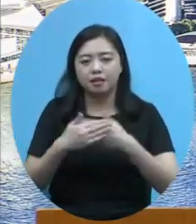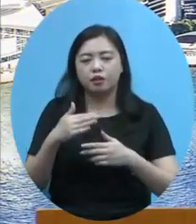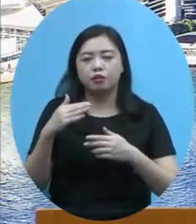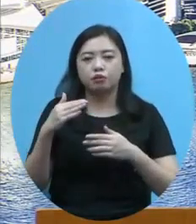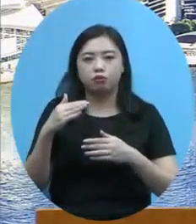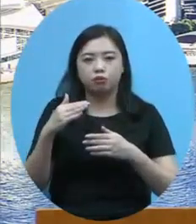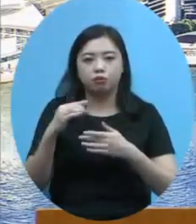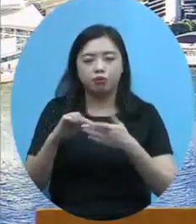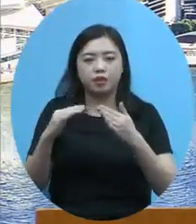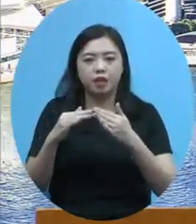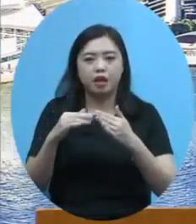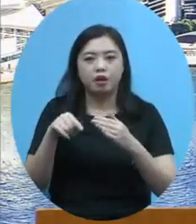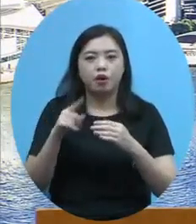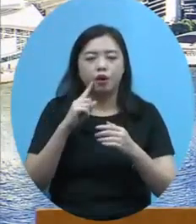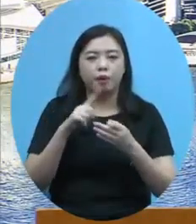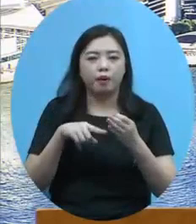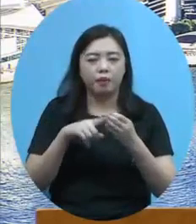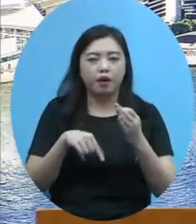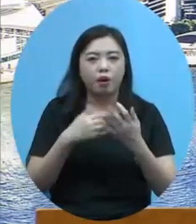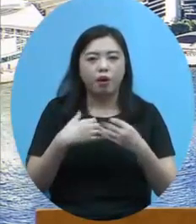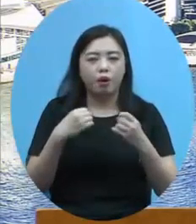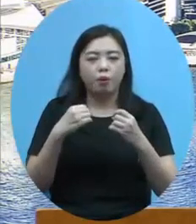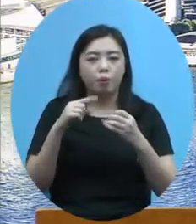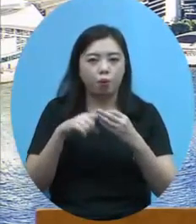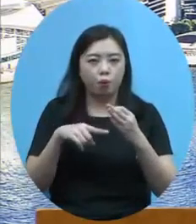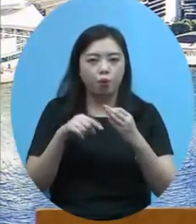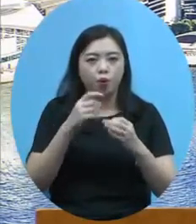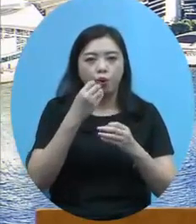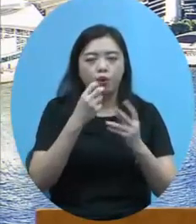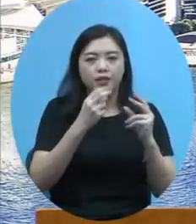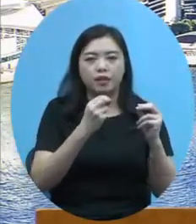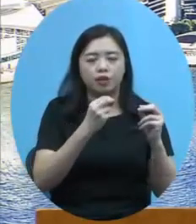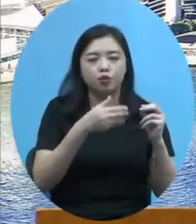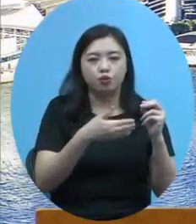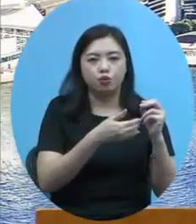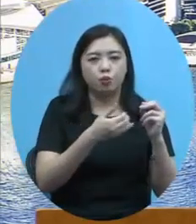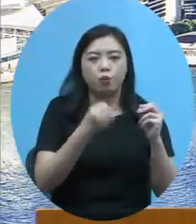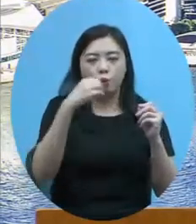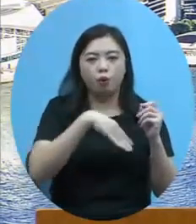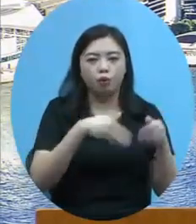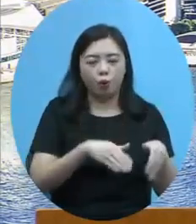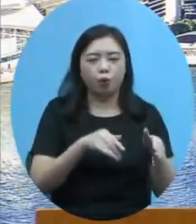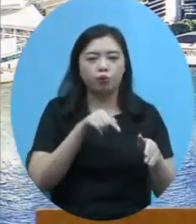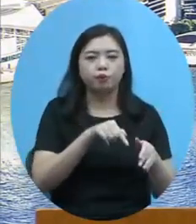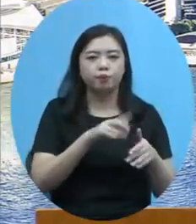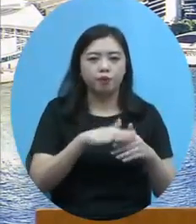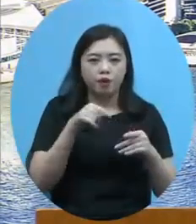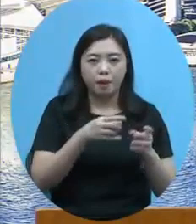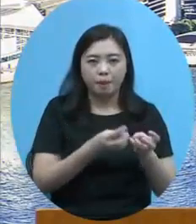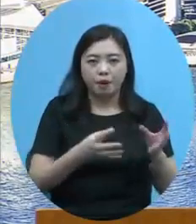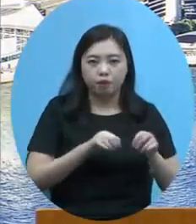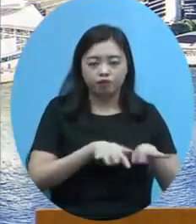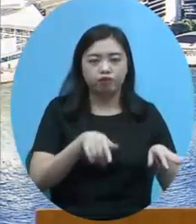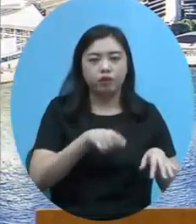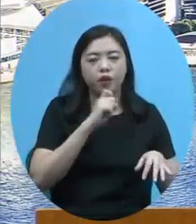舍。咁係扶康會嘅月群之家，係喺香港仔漁江道嘅。咁呢個爆發咧，有總共